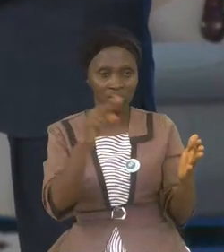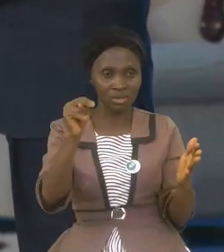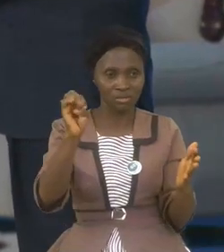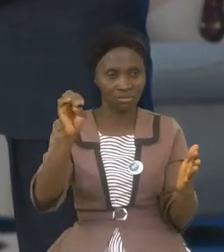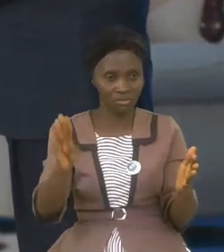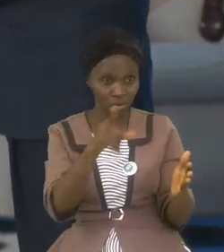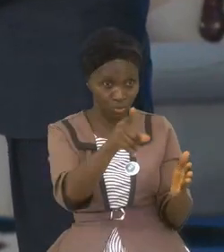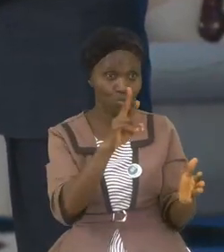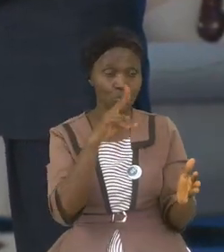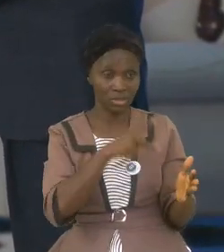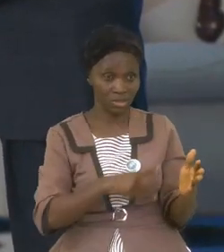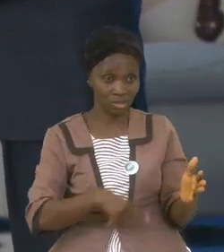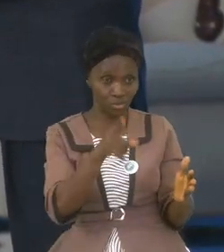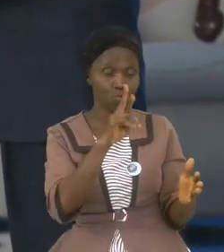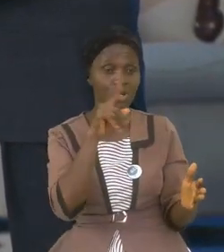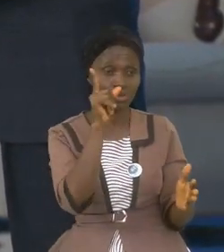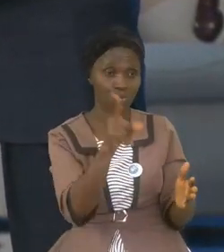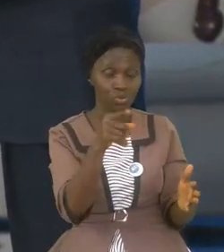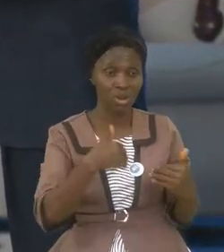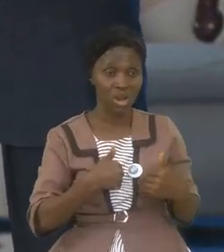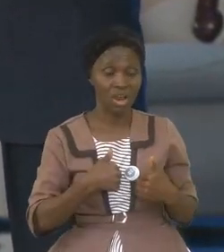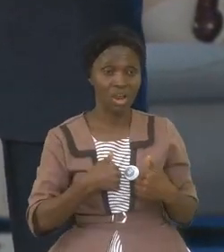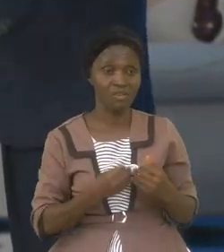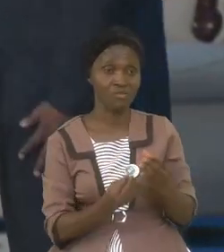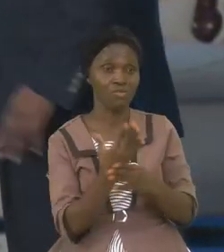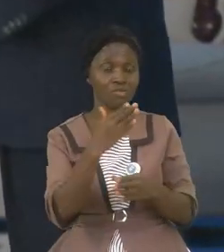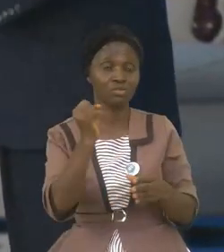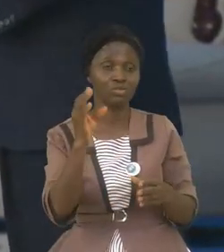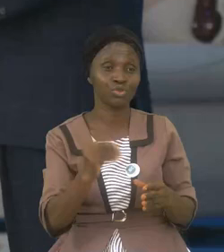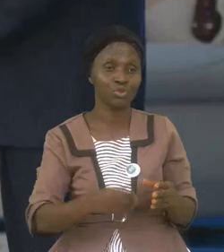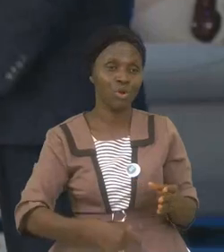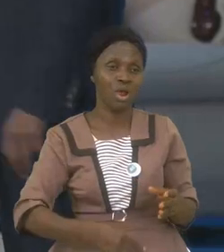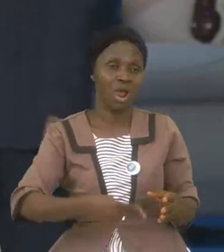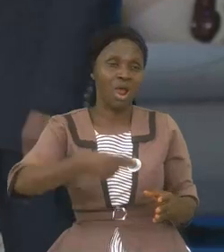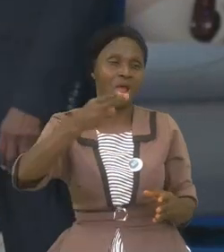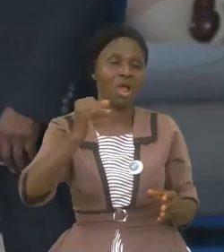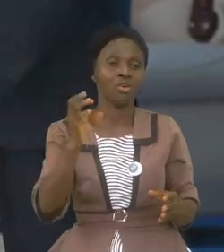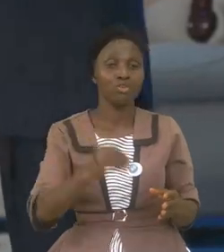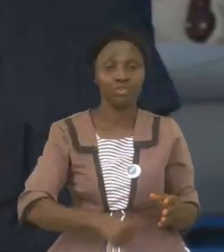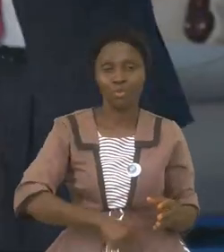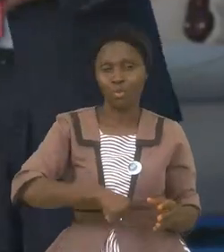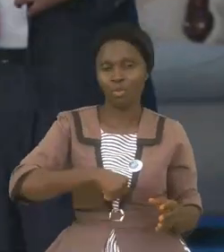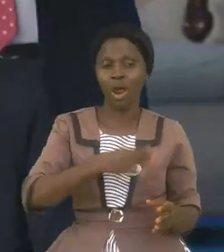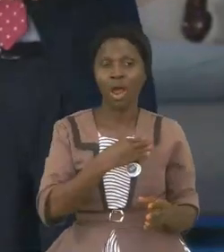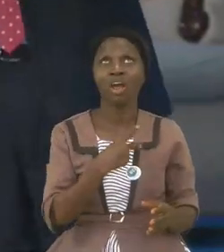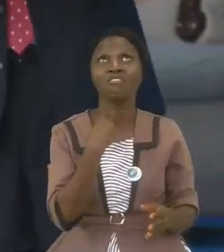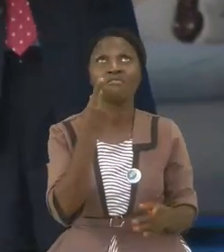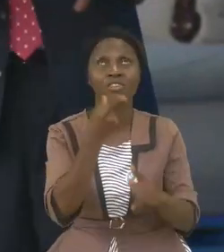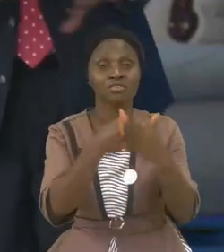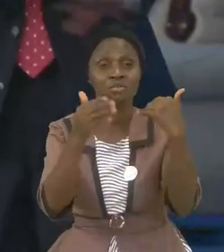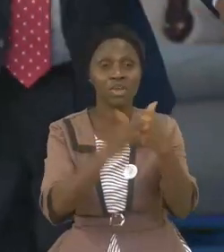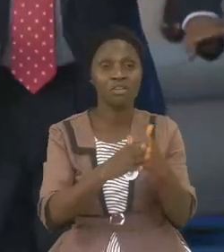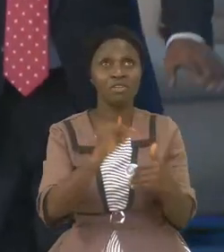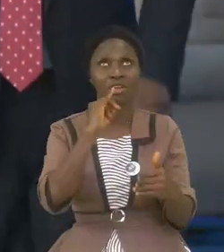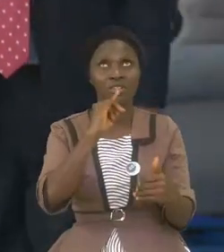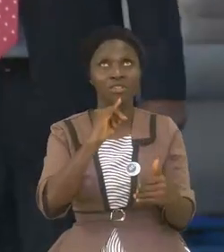que Nebuchadnezzar, toi, roi, c'est toi que tu t'élèves et tu deviens